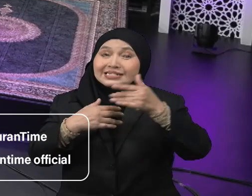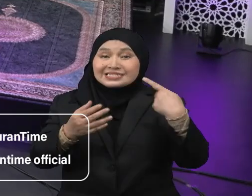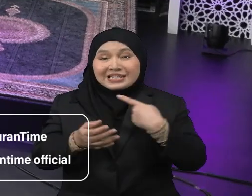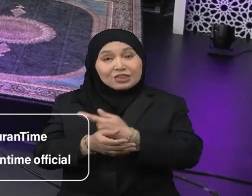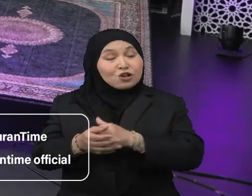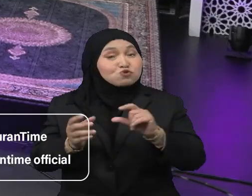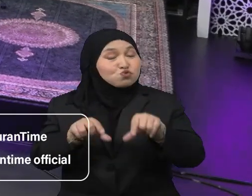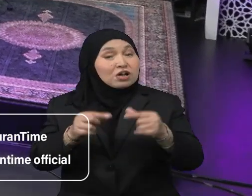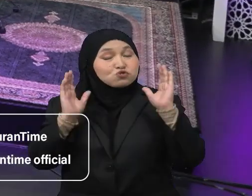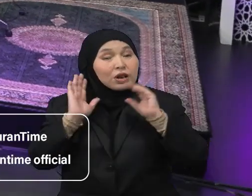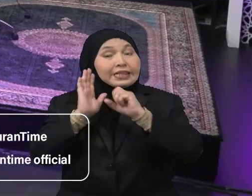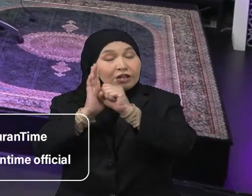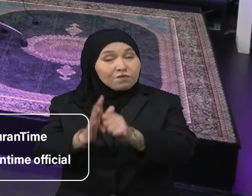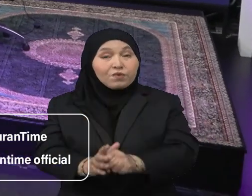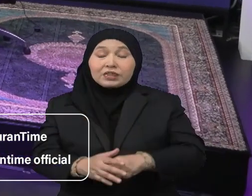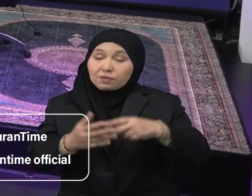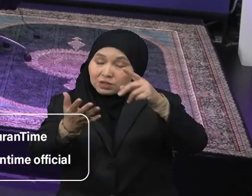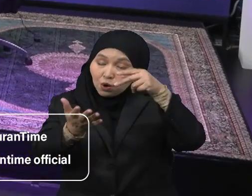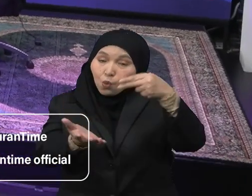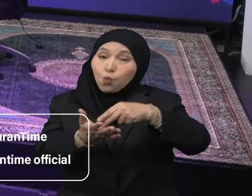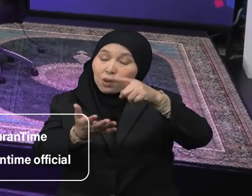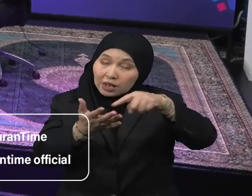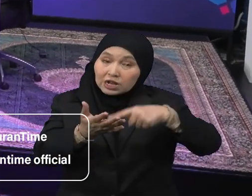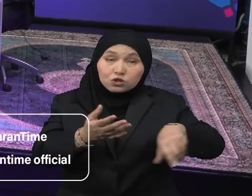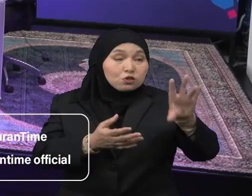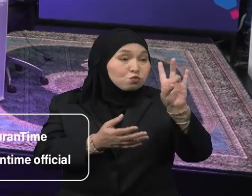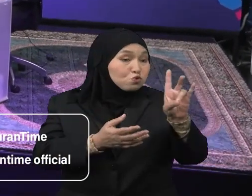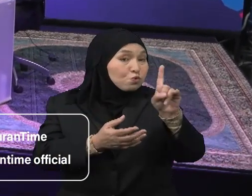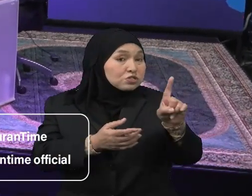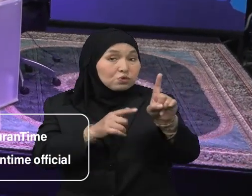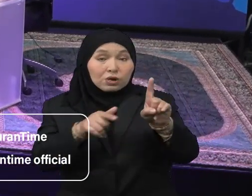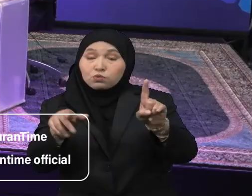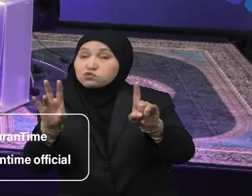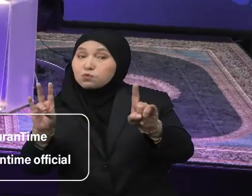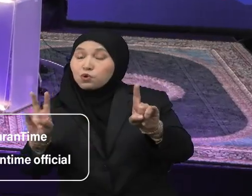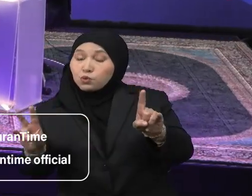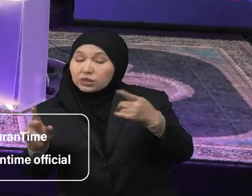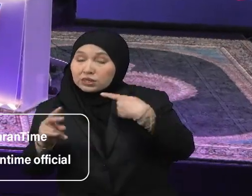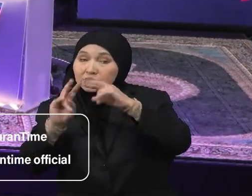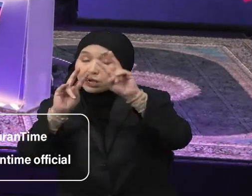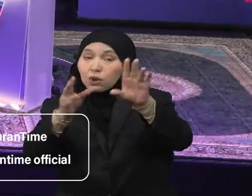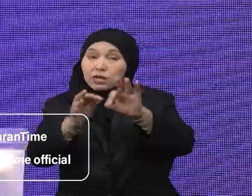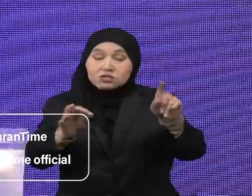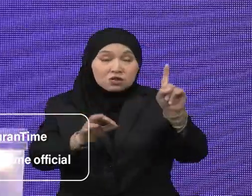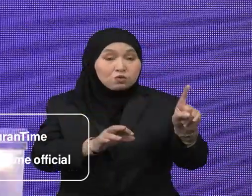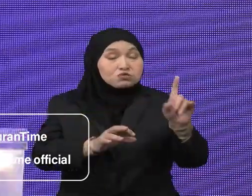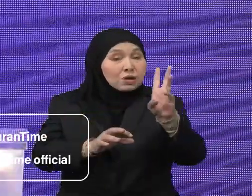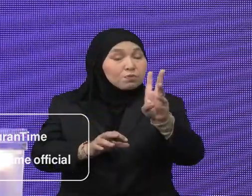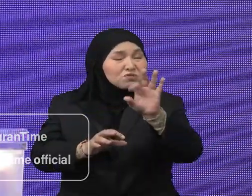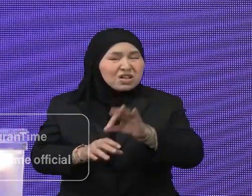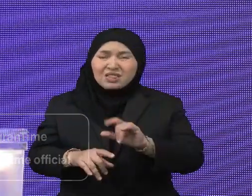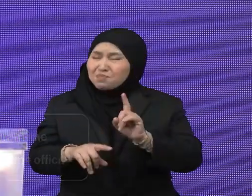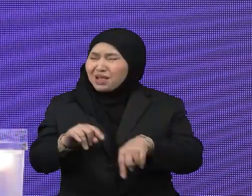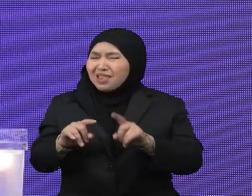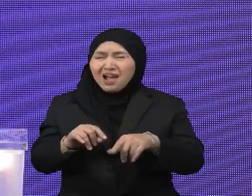sama-sama kita mengulang gaji pada halaman 771 dan 72 dan kita melihat kepada ayat 161 dan tidak mungkin seorang nabi melakukan